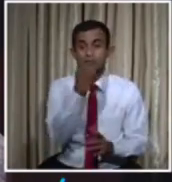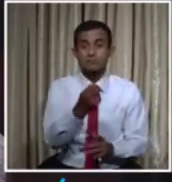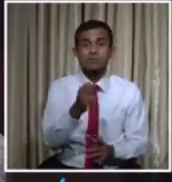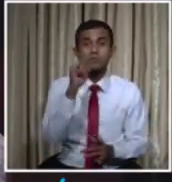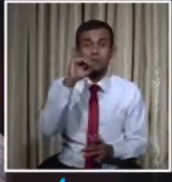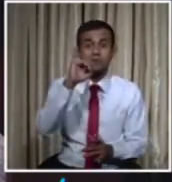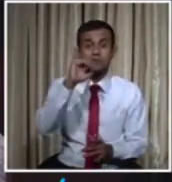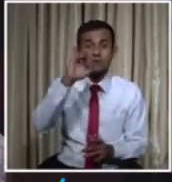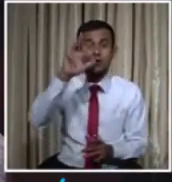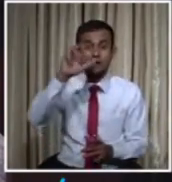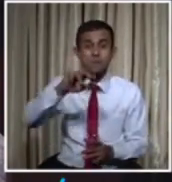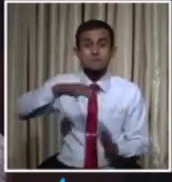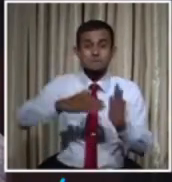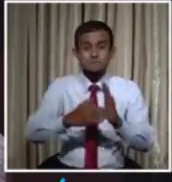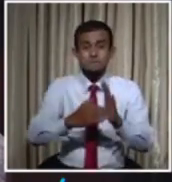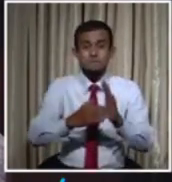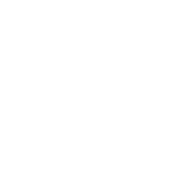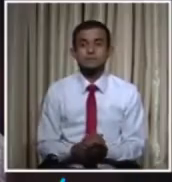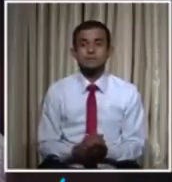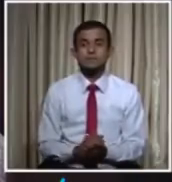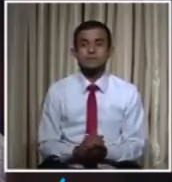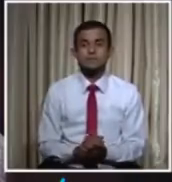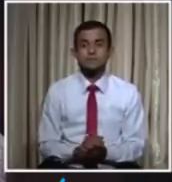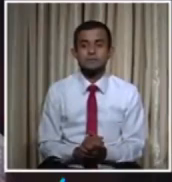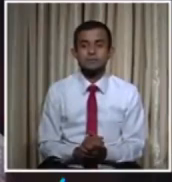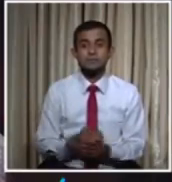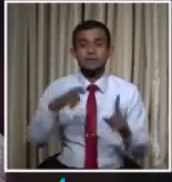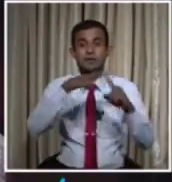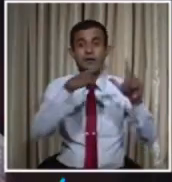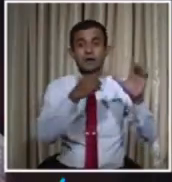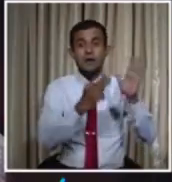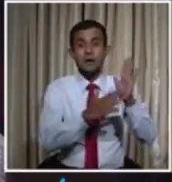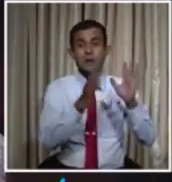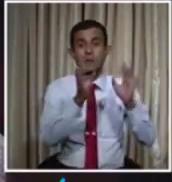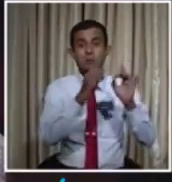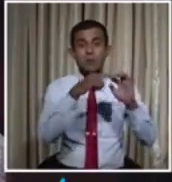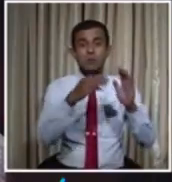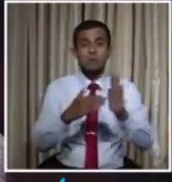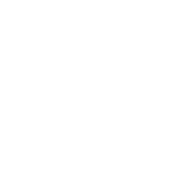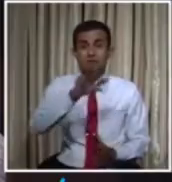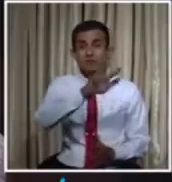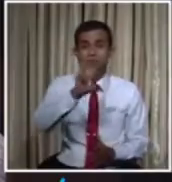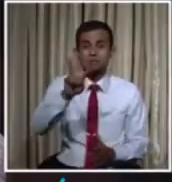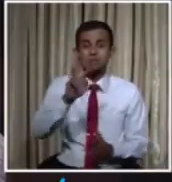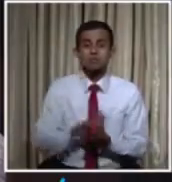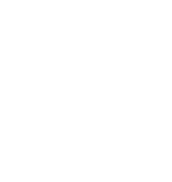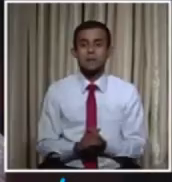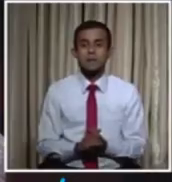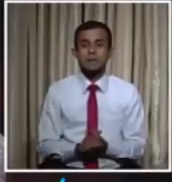2600 million මිලියන 2600ක්. කැම්බෝඩියාවට මිලියන 3600ක්.